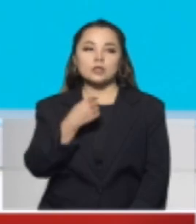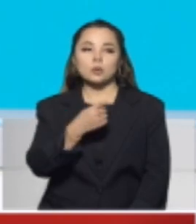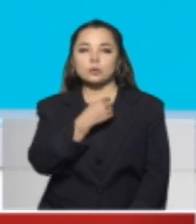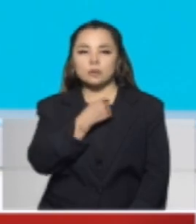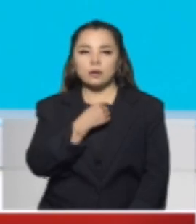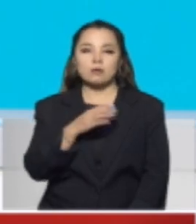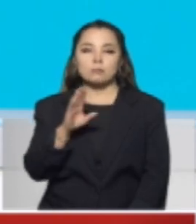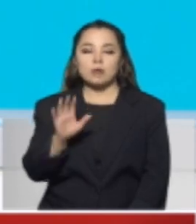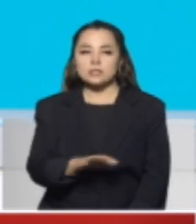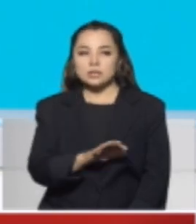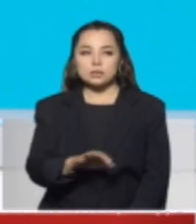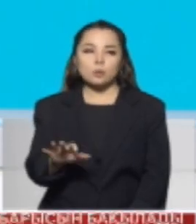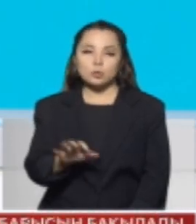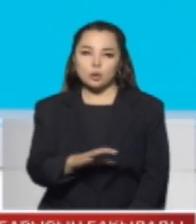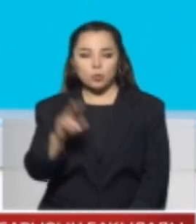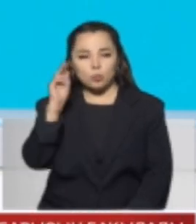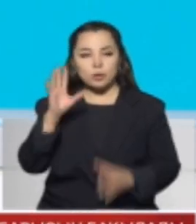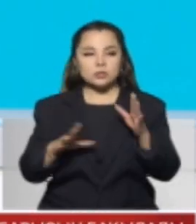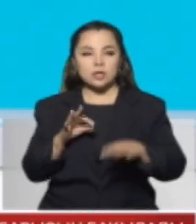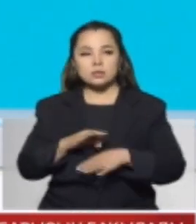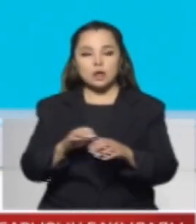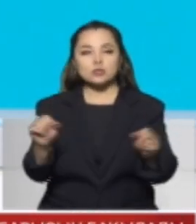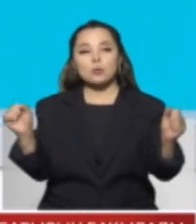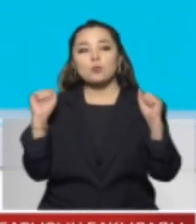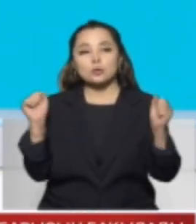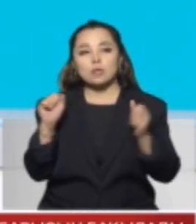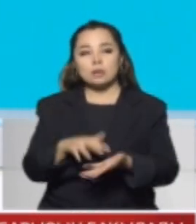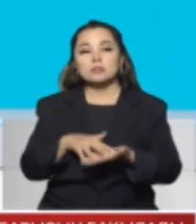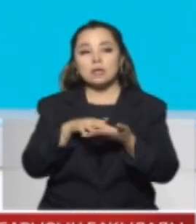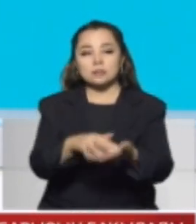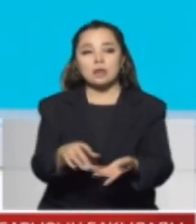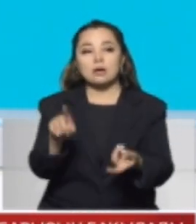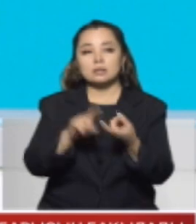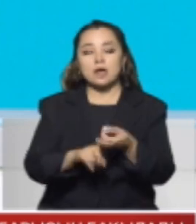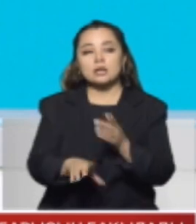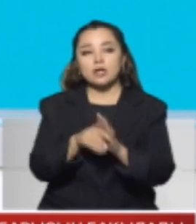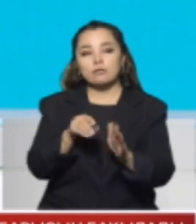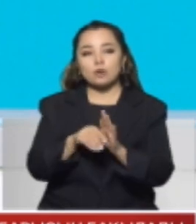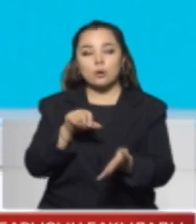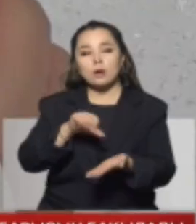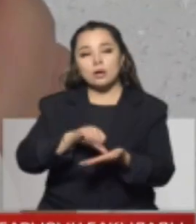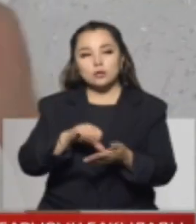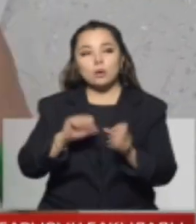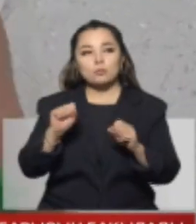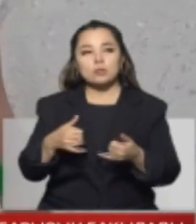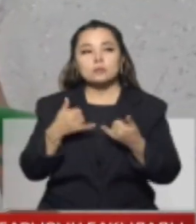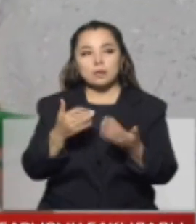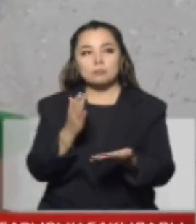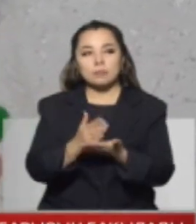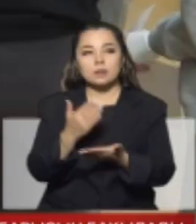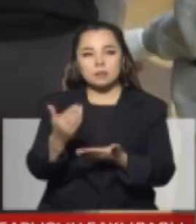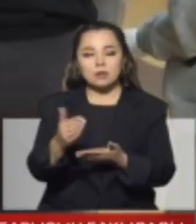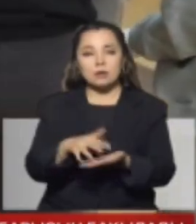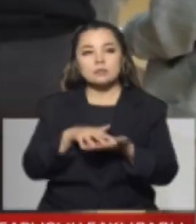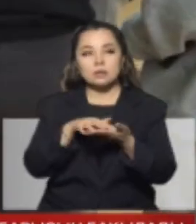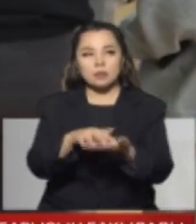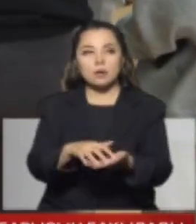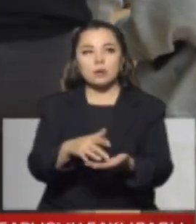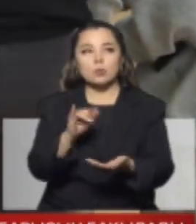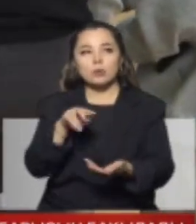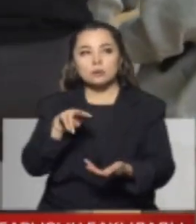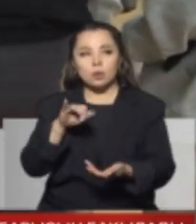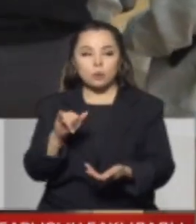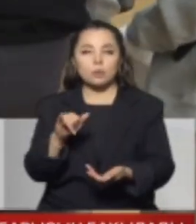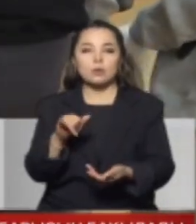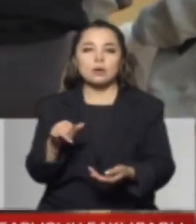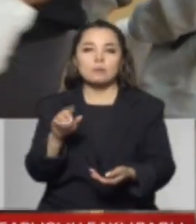Талдықорғанда баскетболдан оқу жаттығу жиындарына келген спортшылар өтініш жазу арқылы референдумға қатысу мүмкіндігіне ие болды. Арысы, Ұлытау,